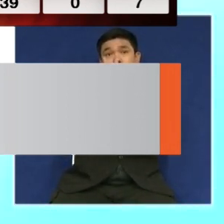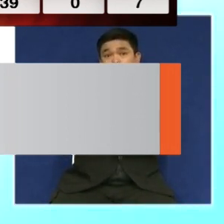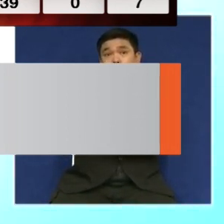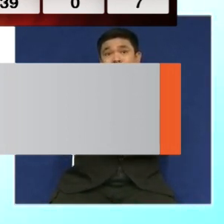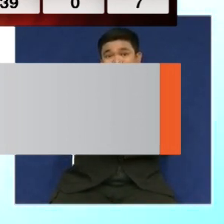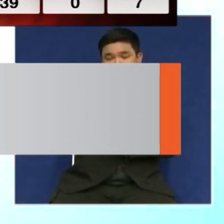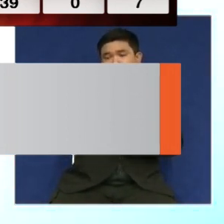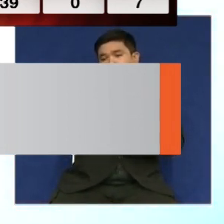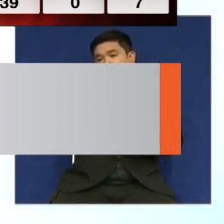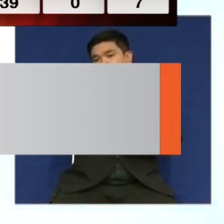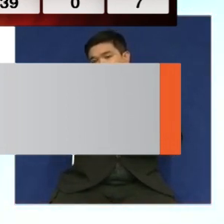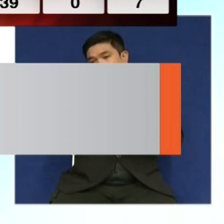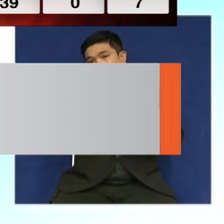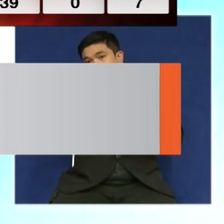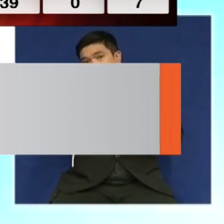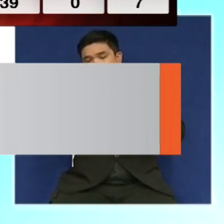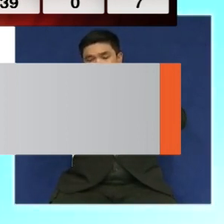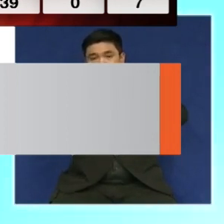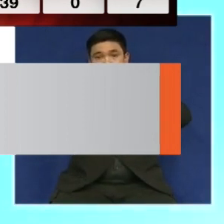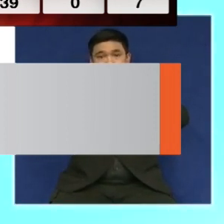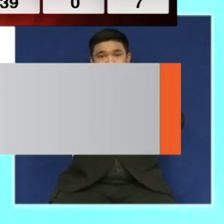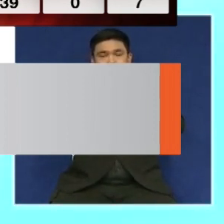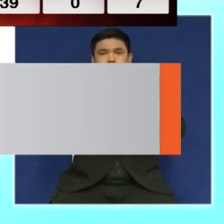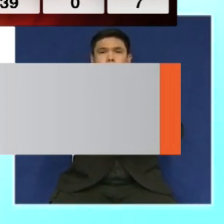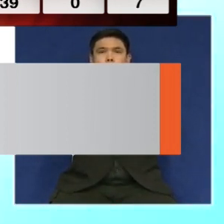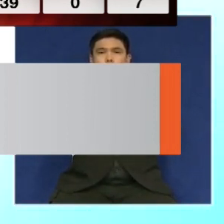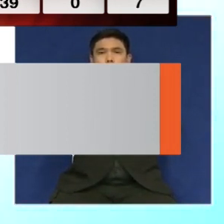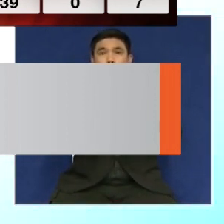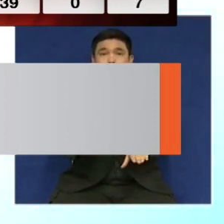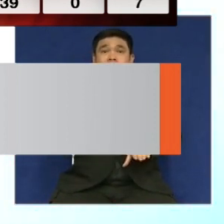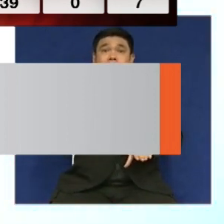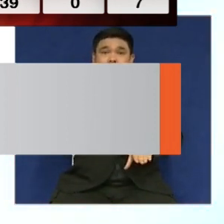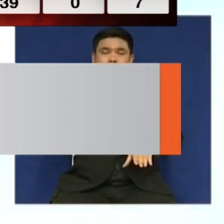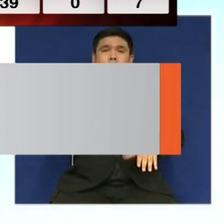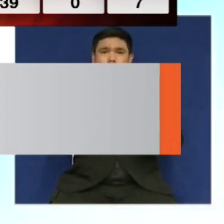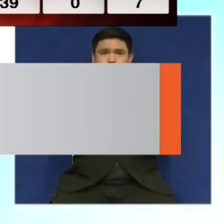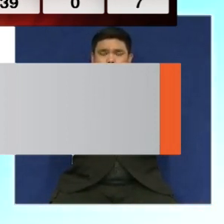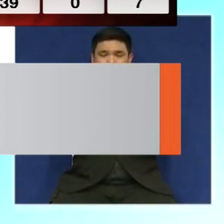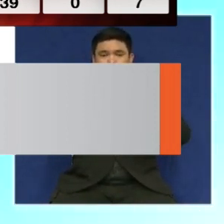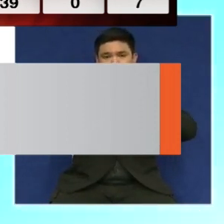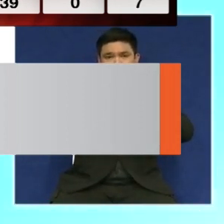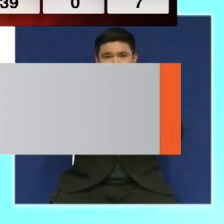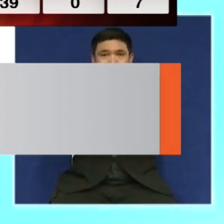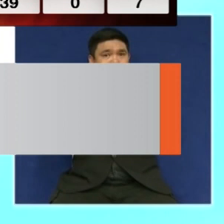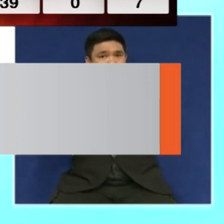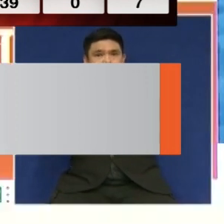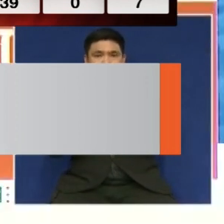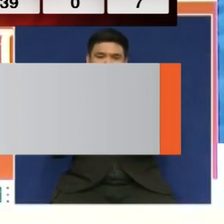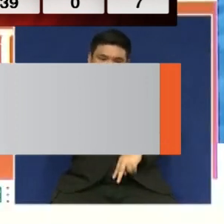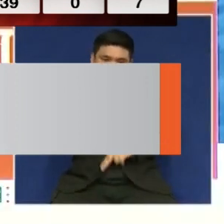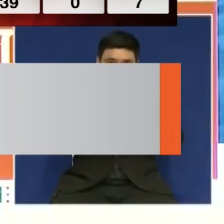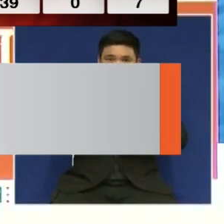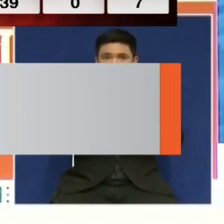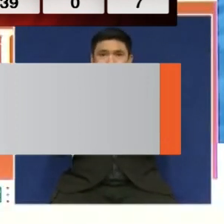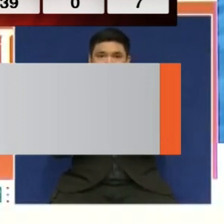ครับเมื่อห่างออกมาก็จะมีอัตราการติดที่ต่ำลงมาขณะนี้เหลืออีกหลายชุมชนนะครับที่อยู่ระหว่างการสอบสวนแล้วก็เก็บตัว